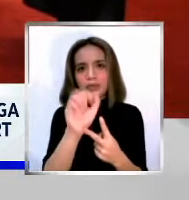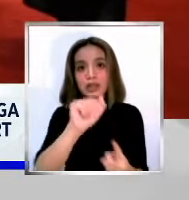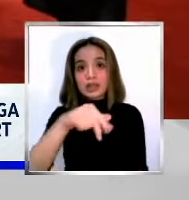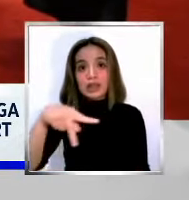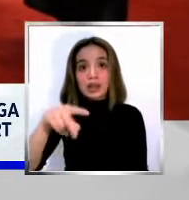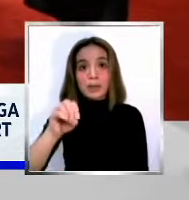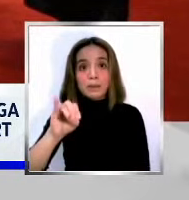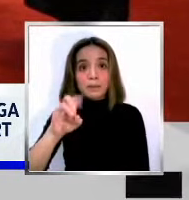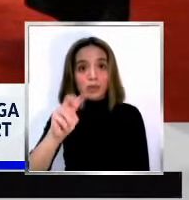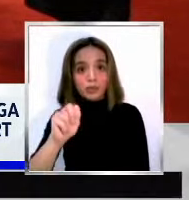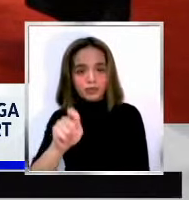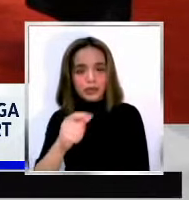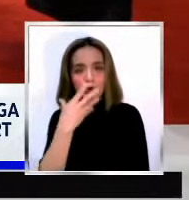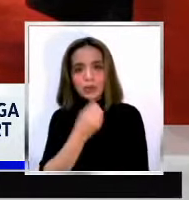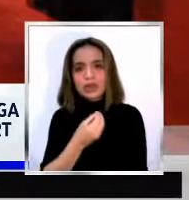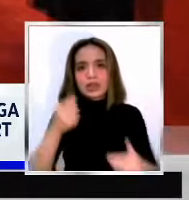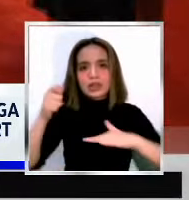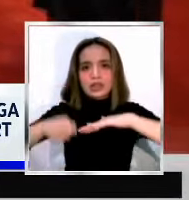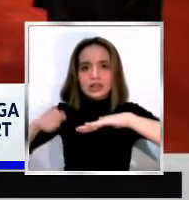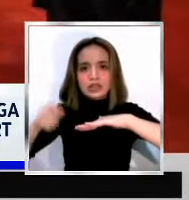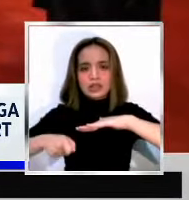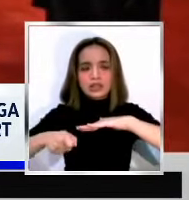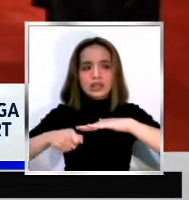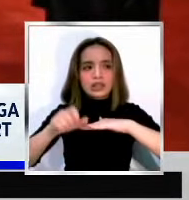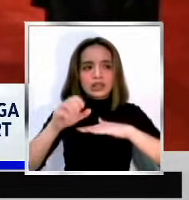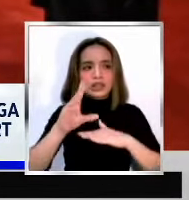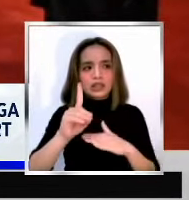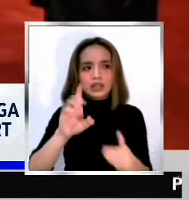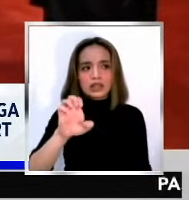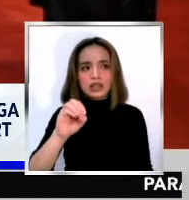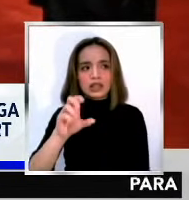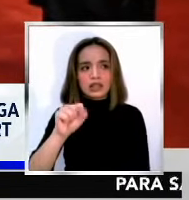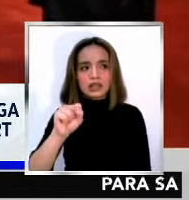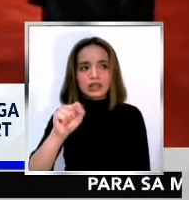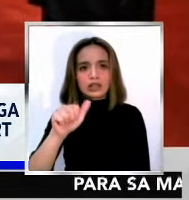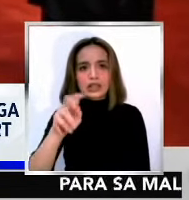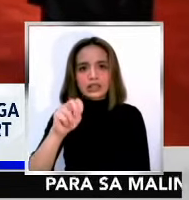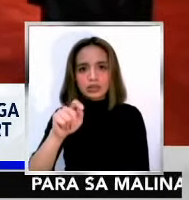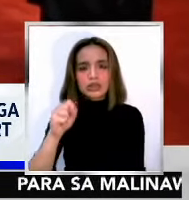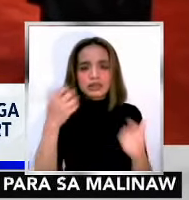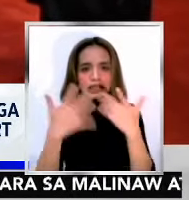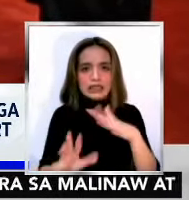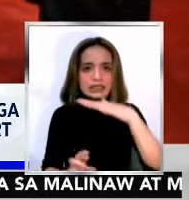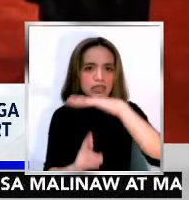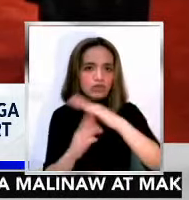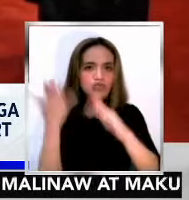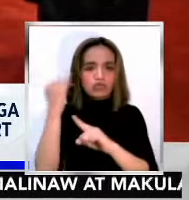ni Justice Edgardo de los Santos na nagretiro noong Hunyo. Siya na po ang